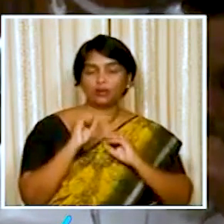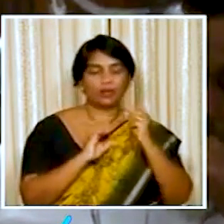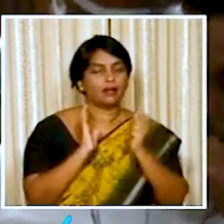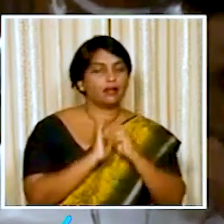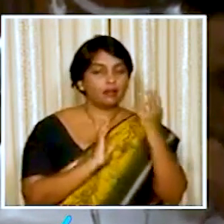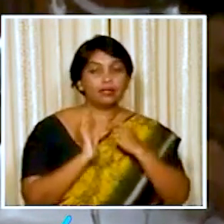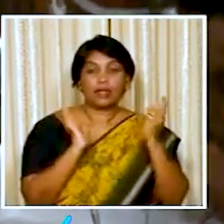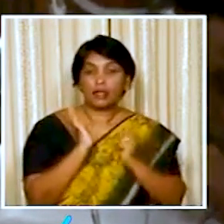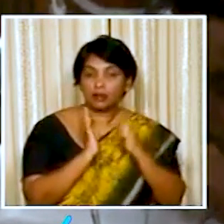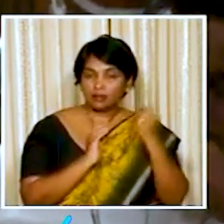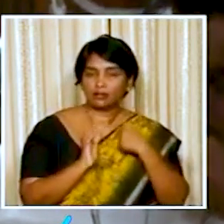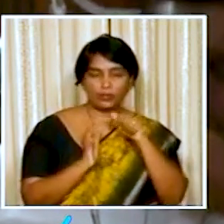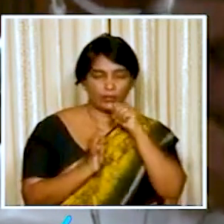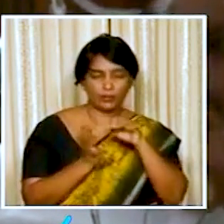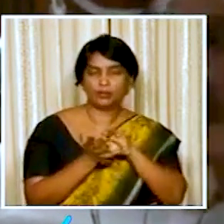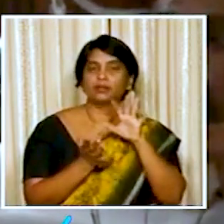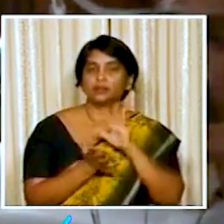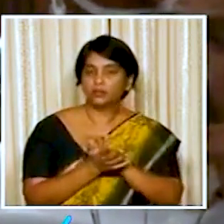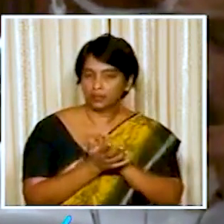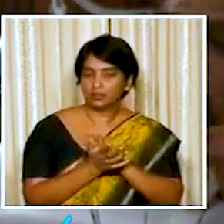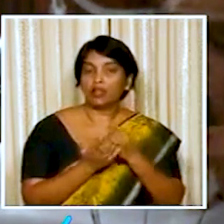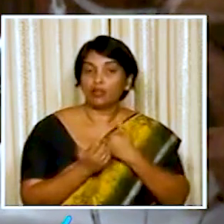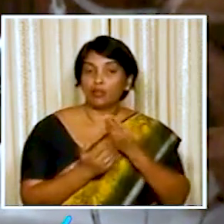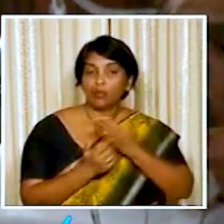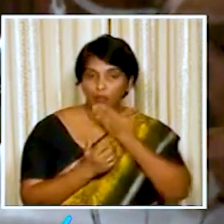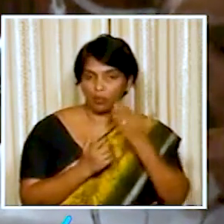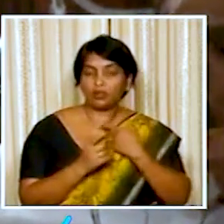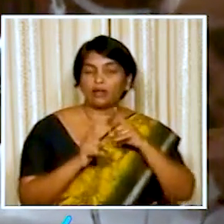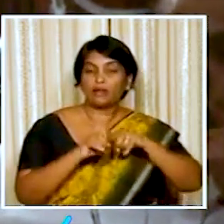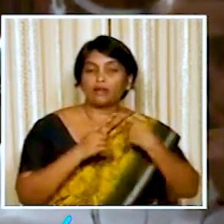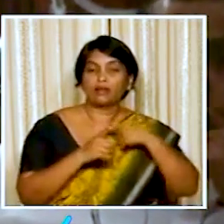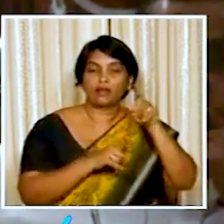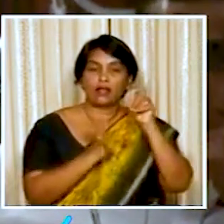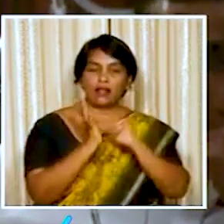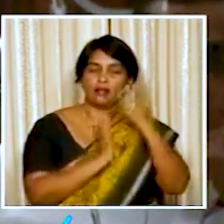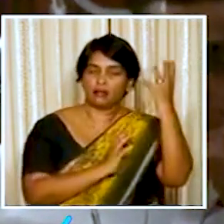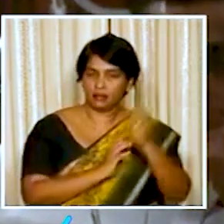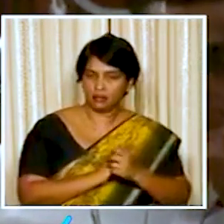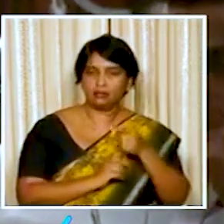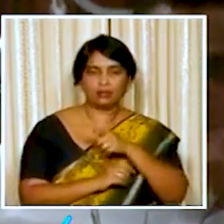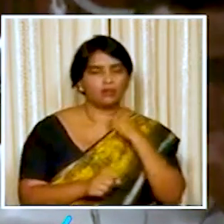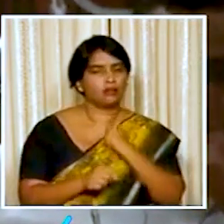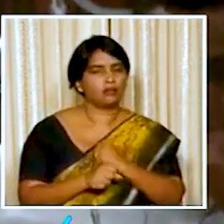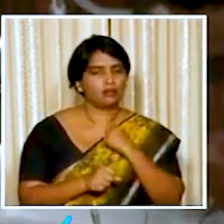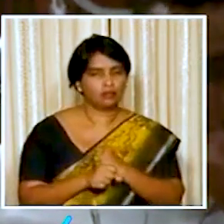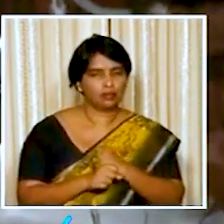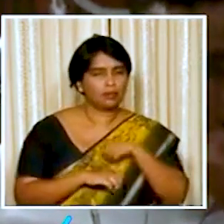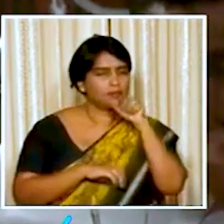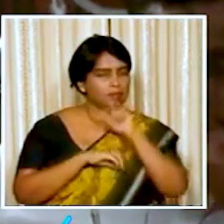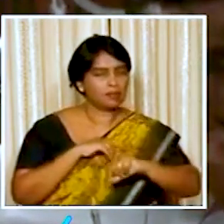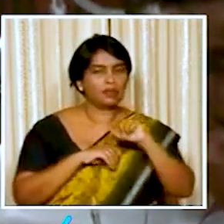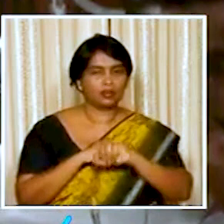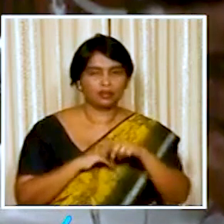හැබැයි ණය සමග යම් කිසි සහතිකයක් ලැබෙනවා අපිට පුළුවන් ගිහිල්ලා වෙනත් අයගෙනුත් ණය ගන්න. ඒතර මේ ආණ්ඩුව සැලසුම් කරලා